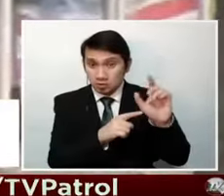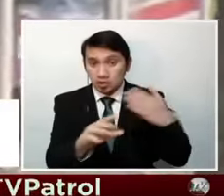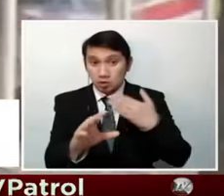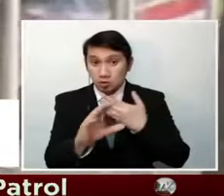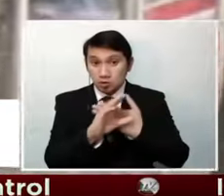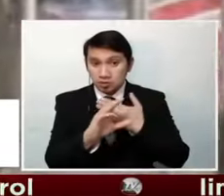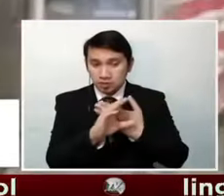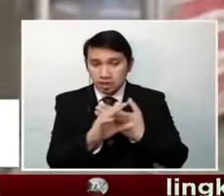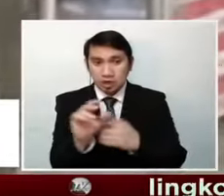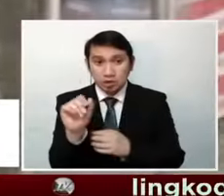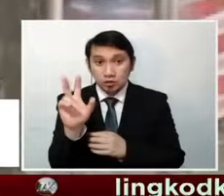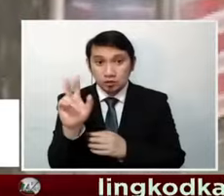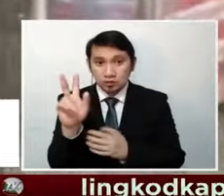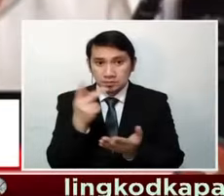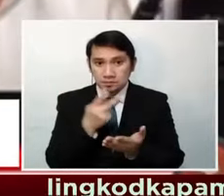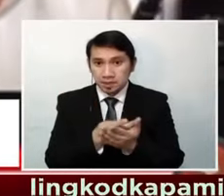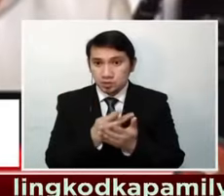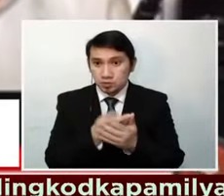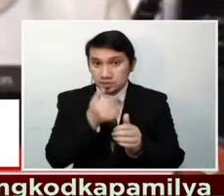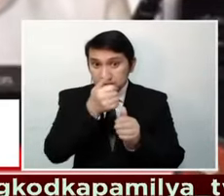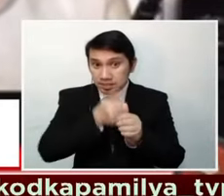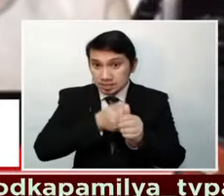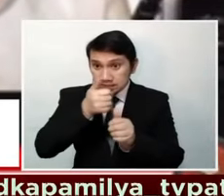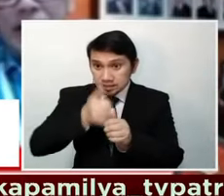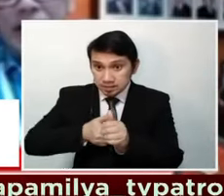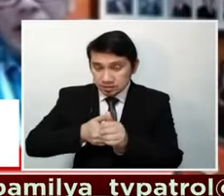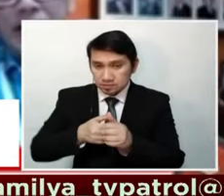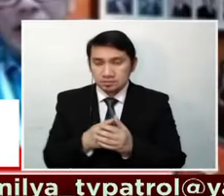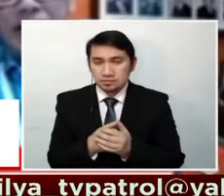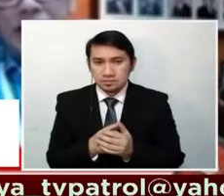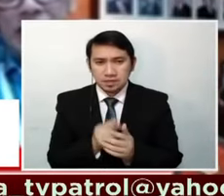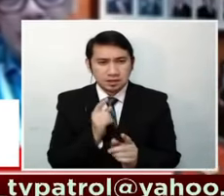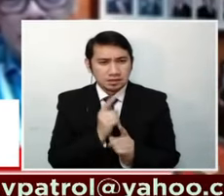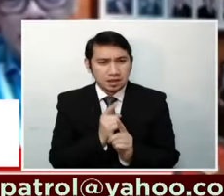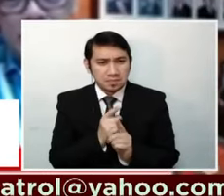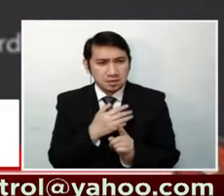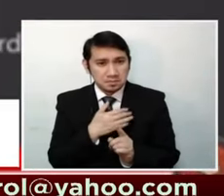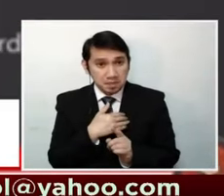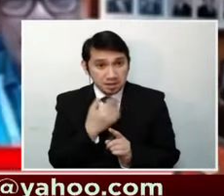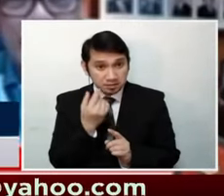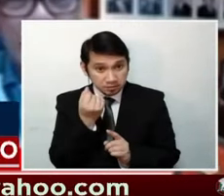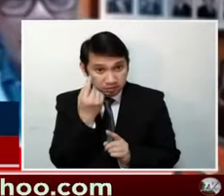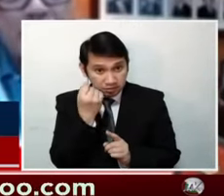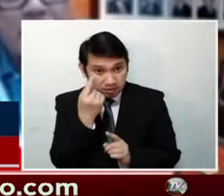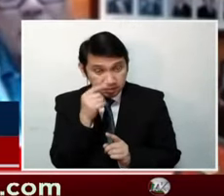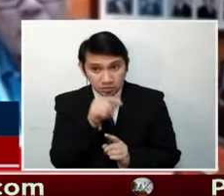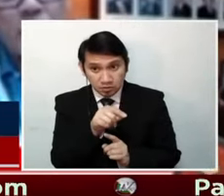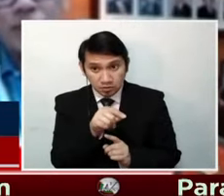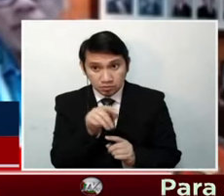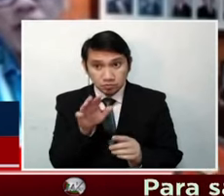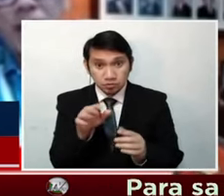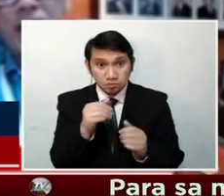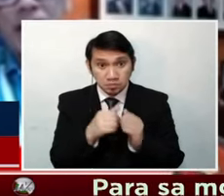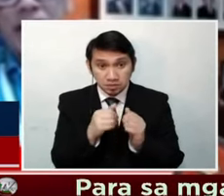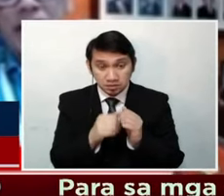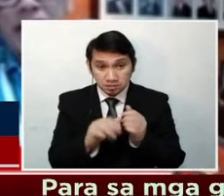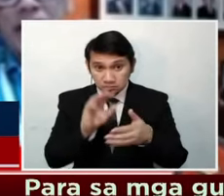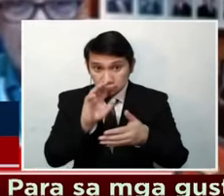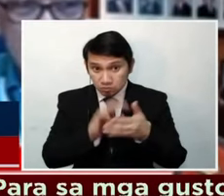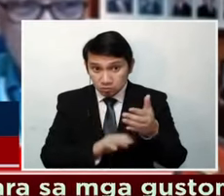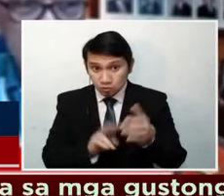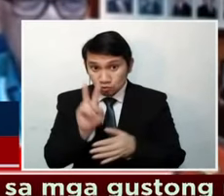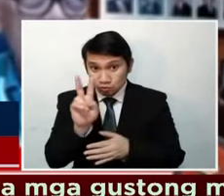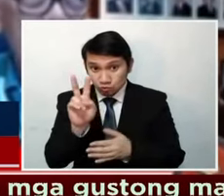13 pesos kada piraso. Tama ba yung conclusion ko? Nilinggis kayo ng sawa. Napilitan kayo magbaba ng 2 pesos and 35